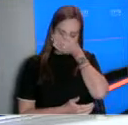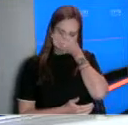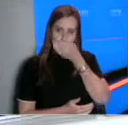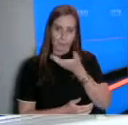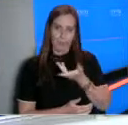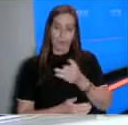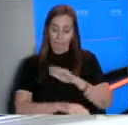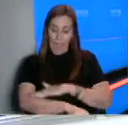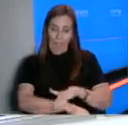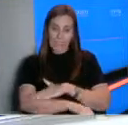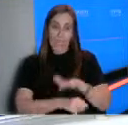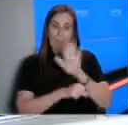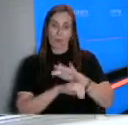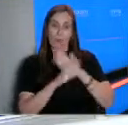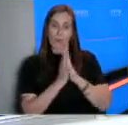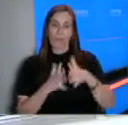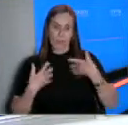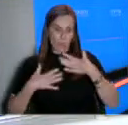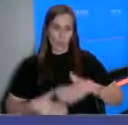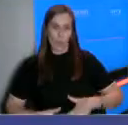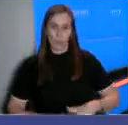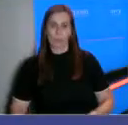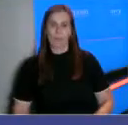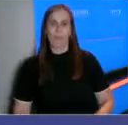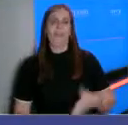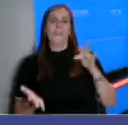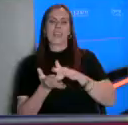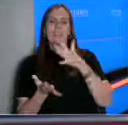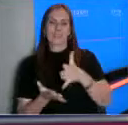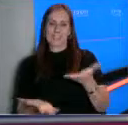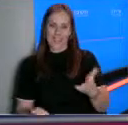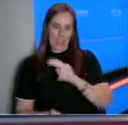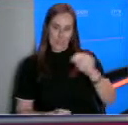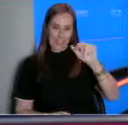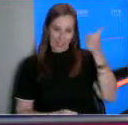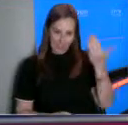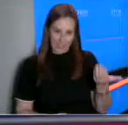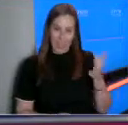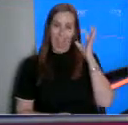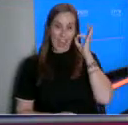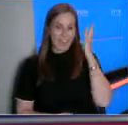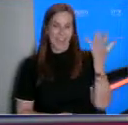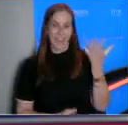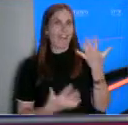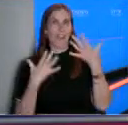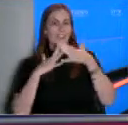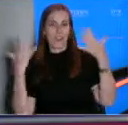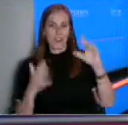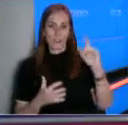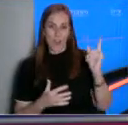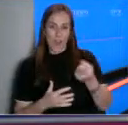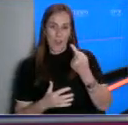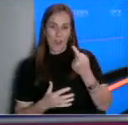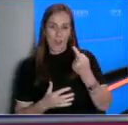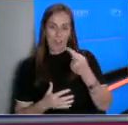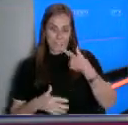מה? צבע קובע. אבל אני שמח שאתה עם החולצה הזאת. ואיתנו לאייטם הראשון, האישה והאגדה, שאולי פה נשים